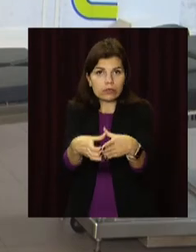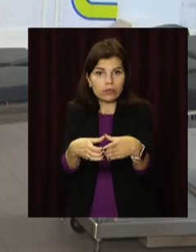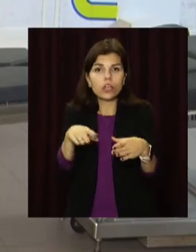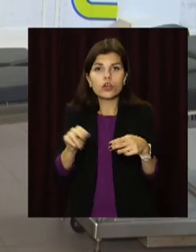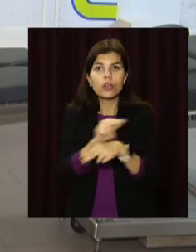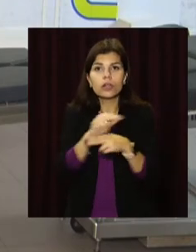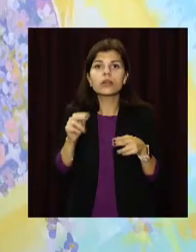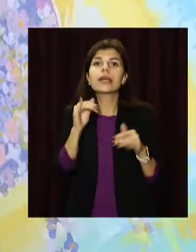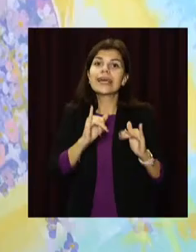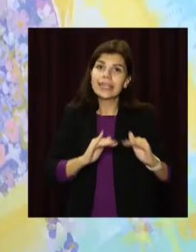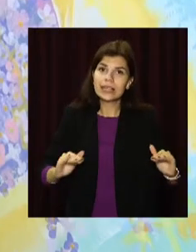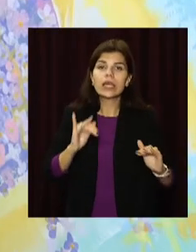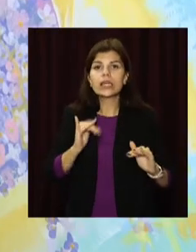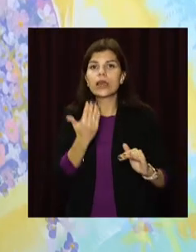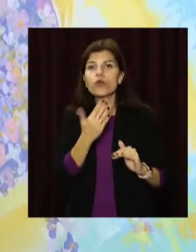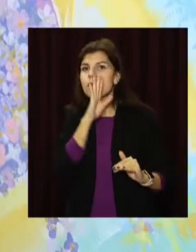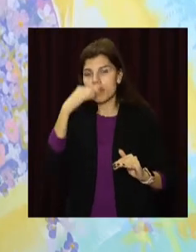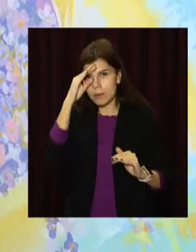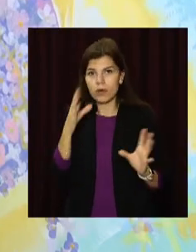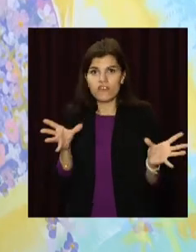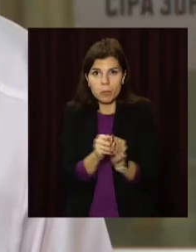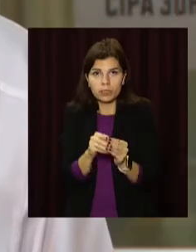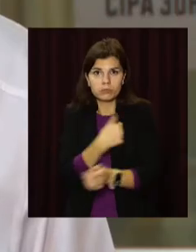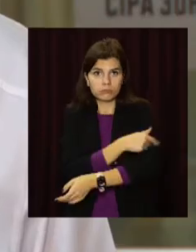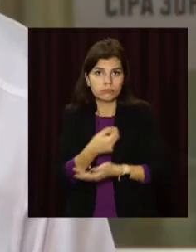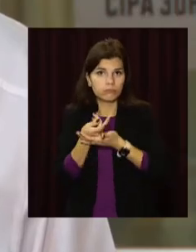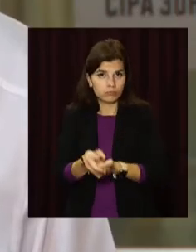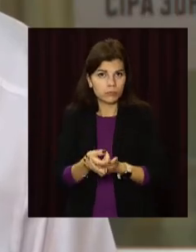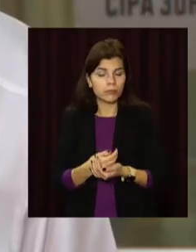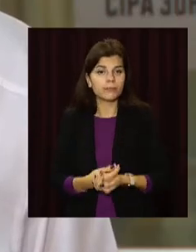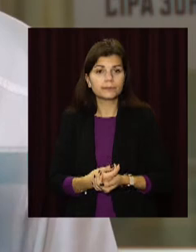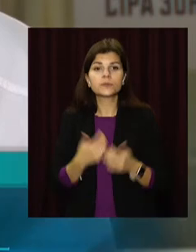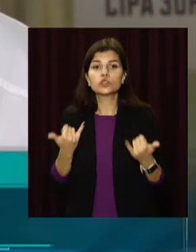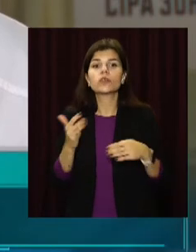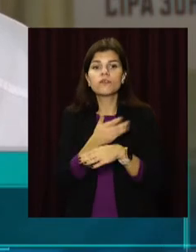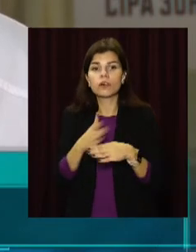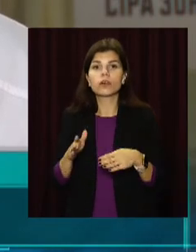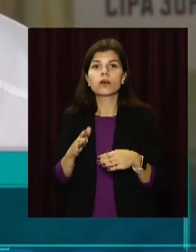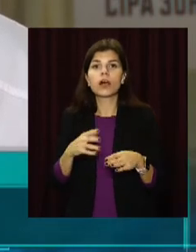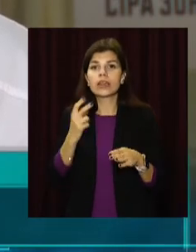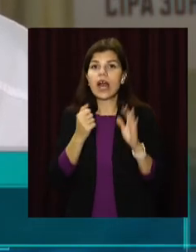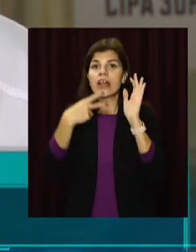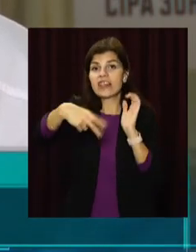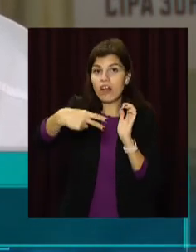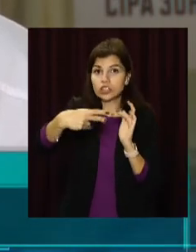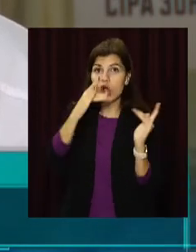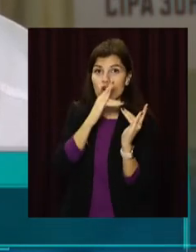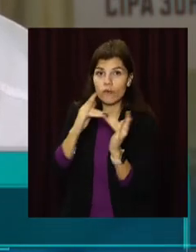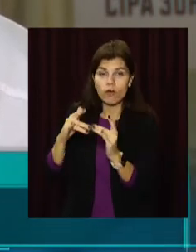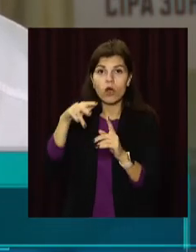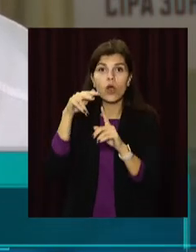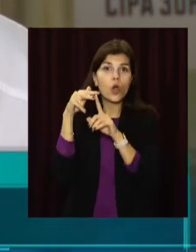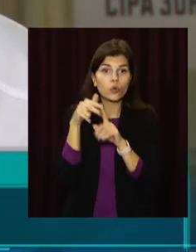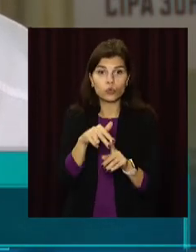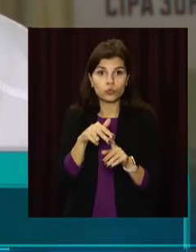лікують одночасно і дітей, і їхніх батьків. На сегодняшний день отделение раскрыто на 20 коек, загрузка в